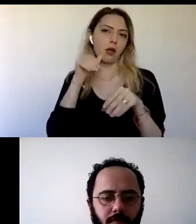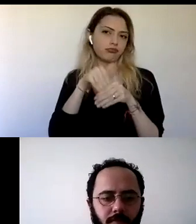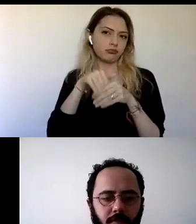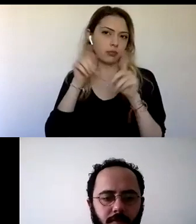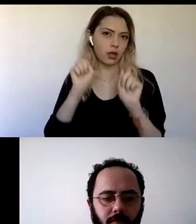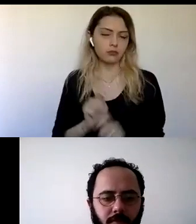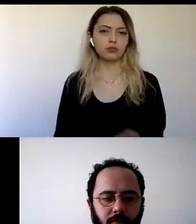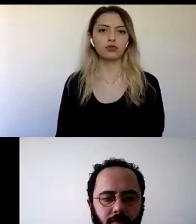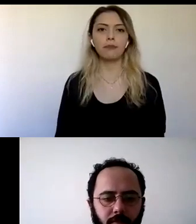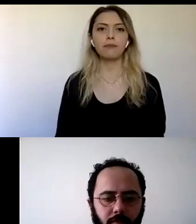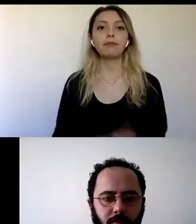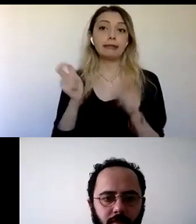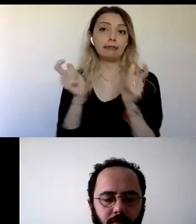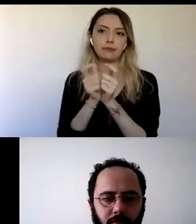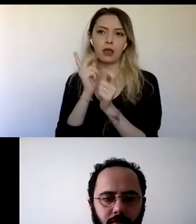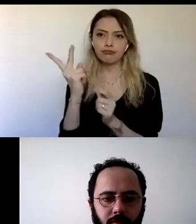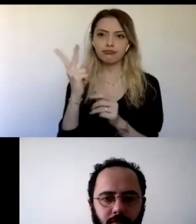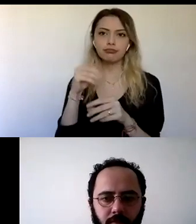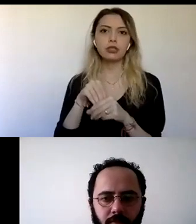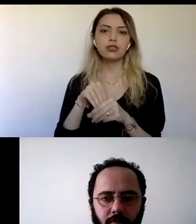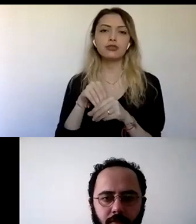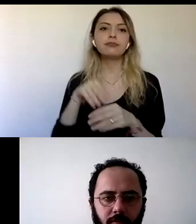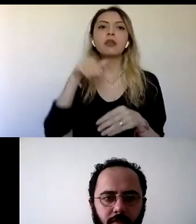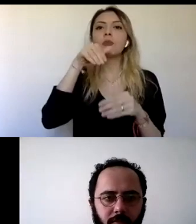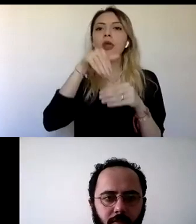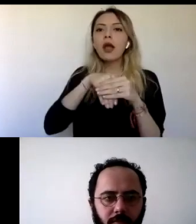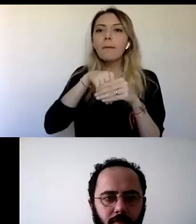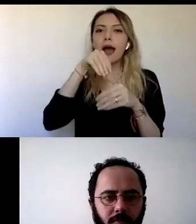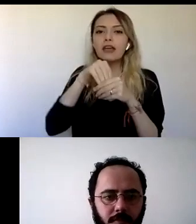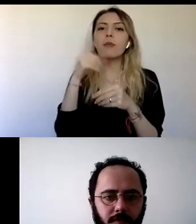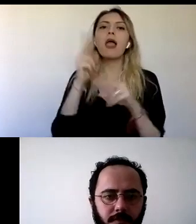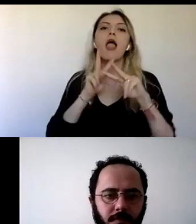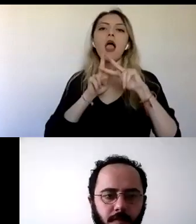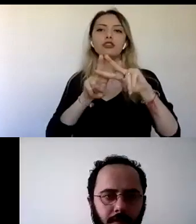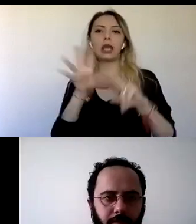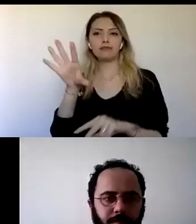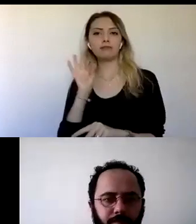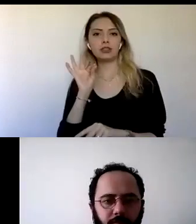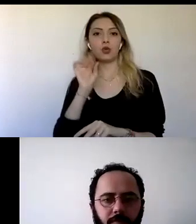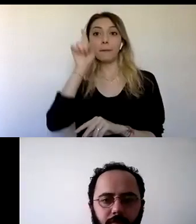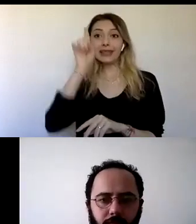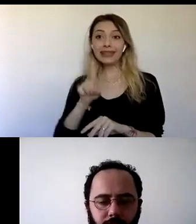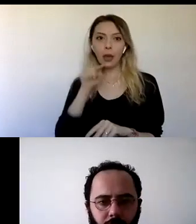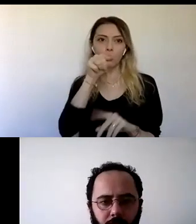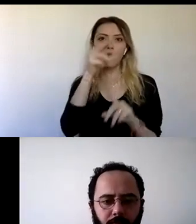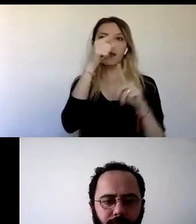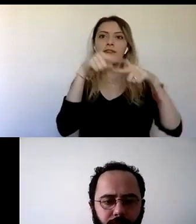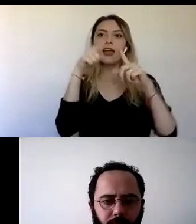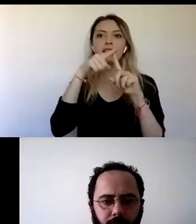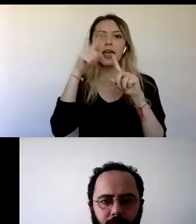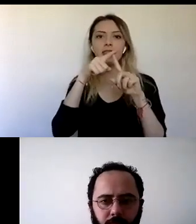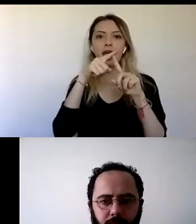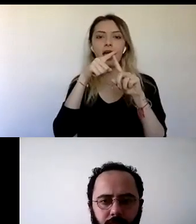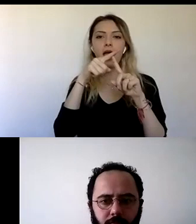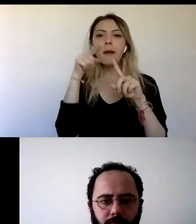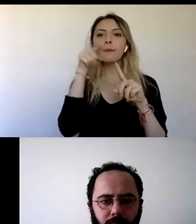için. Kampanya için oluşturduğum hashtag'i gelip IFTT'de planlıyorum. Burada bir receipt deniyor buna. Bir